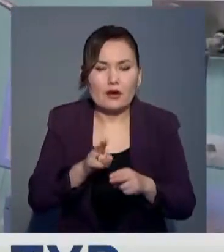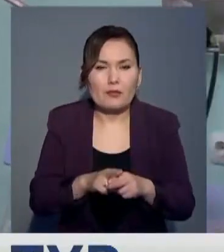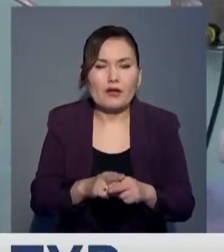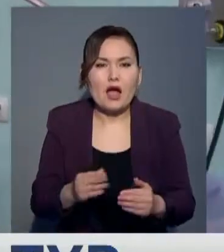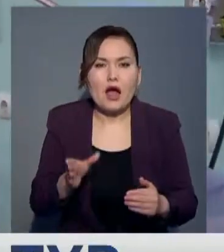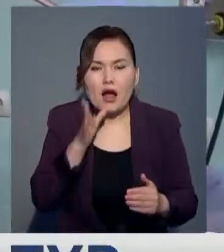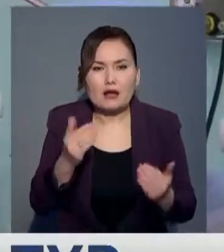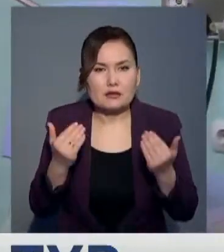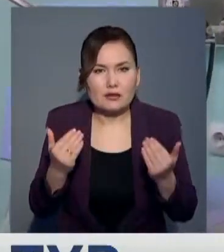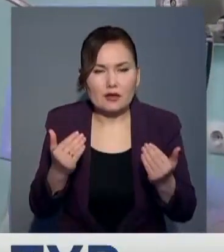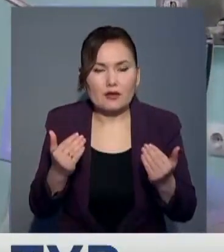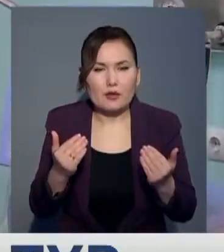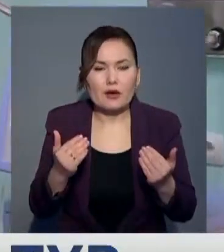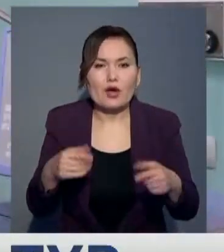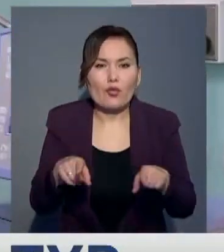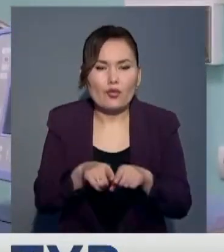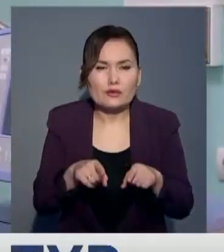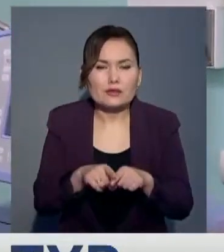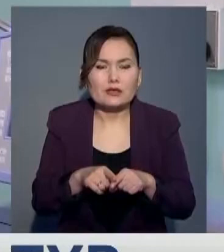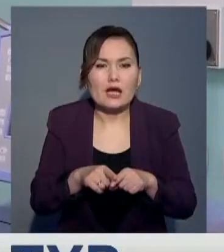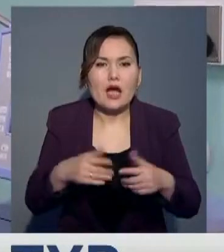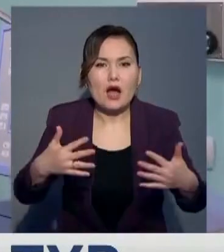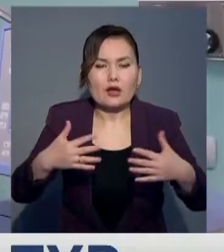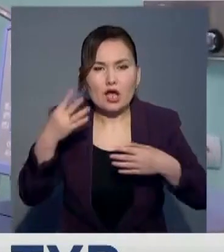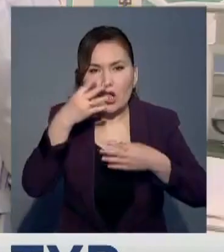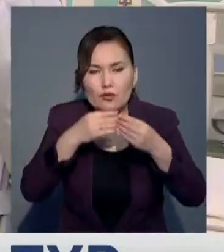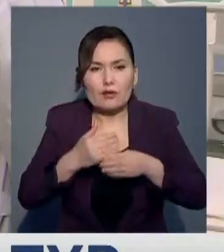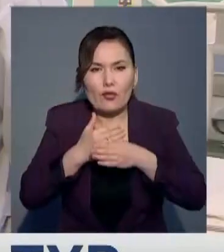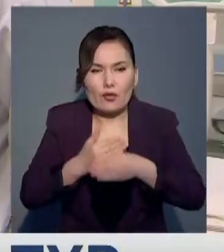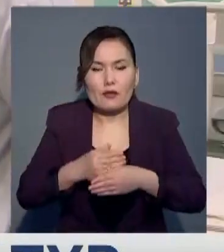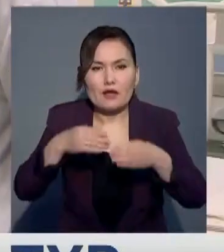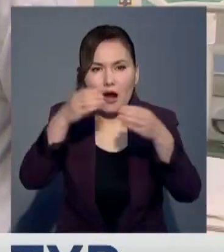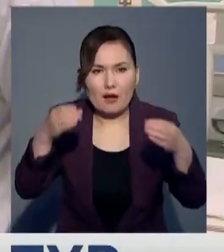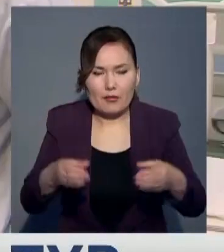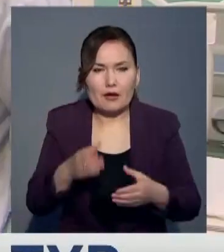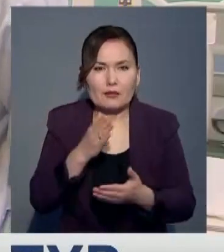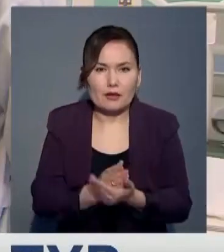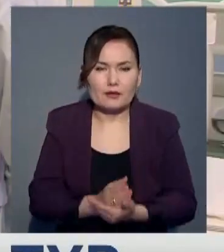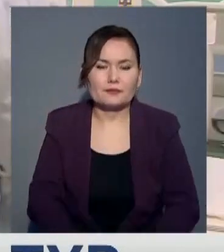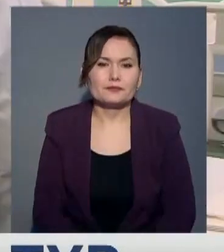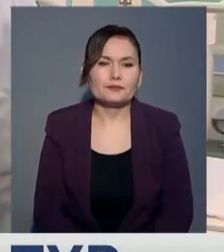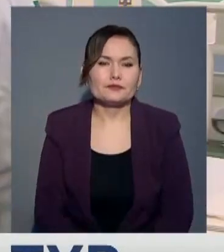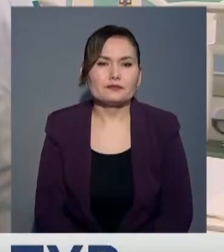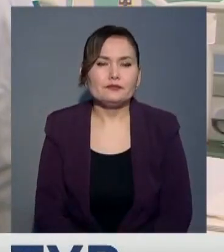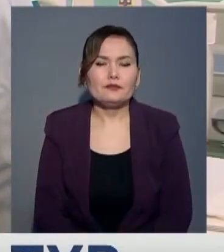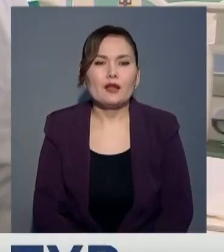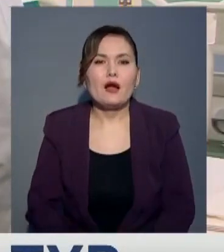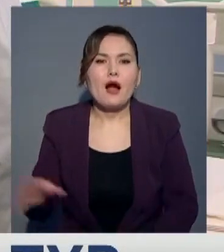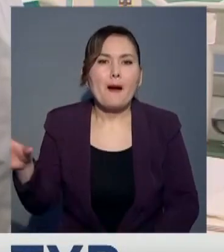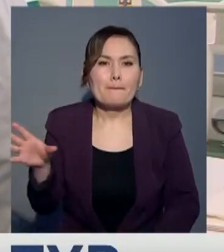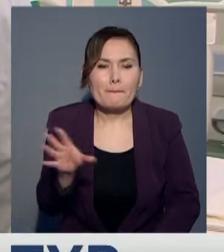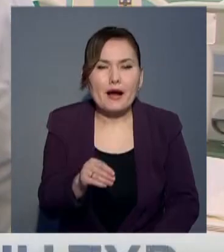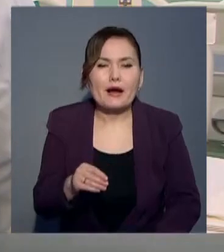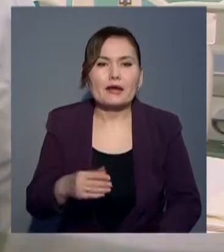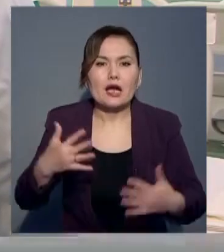заманауи осы уақытқа сай. Производство Соединенных Штатов Америки. Мұндағы барлық